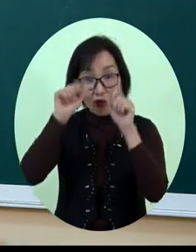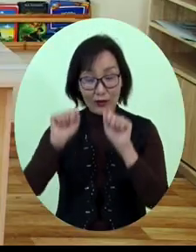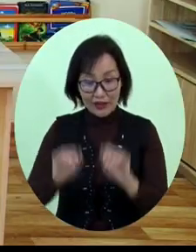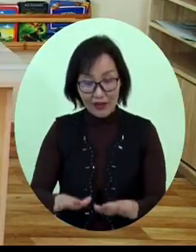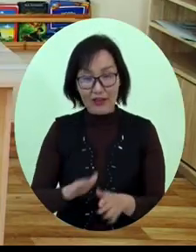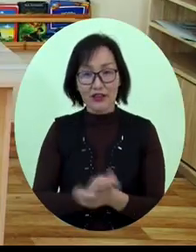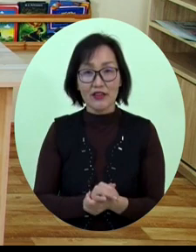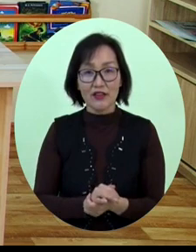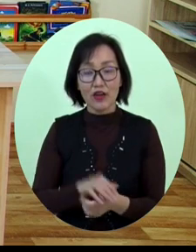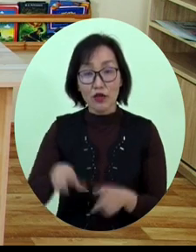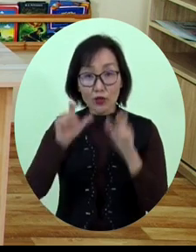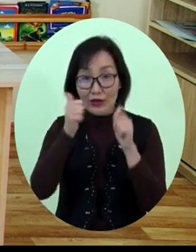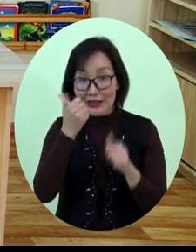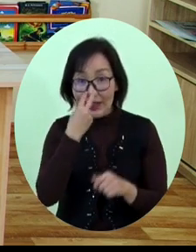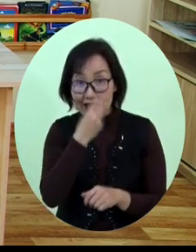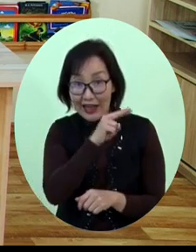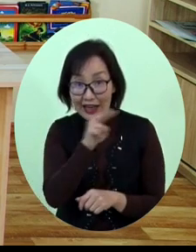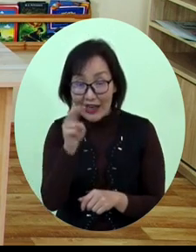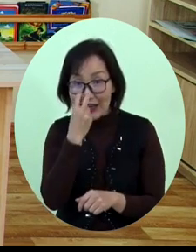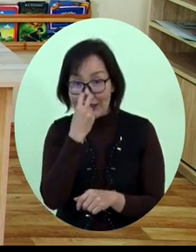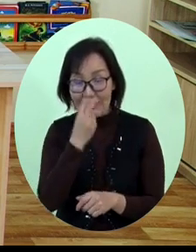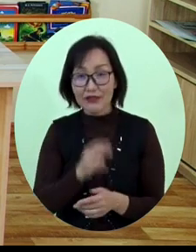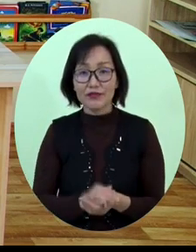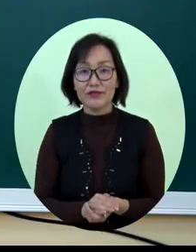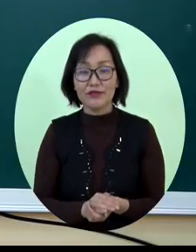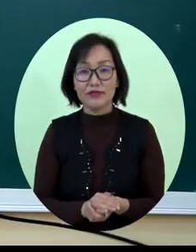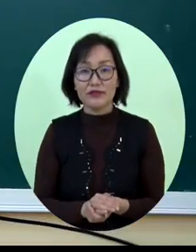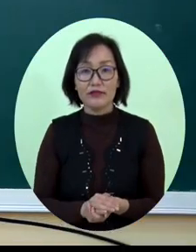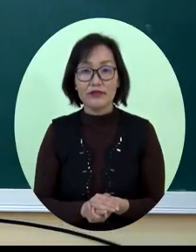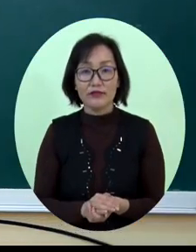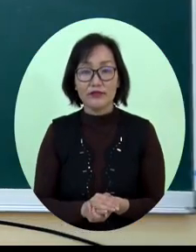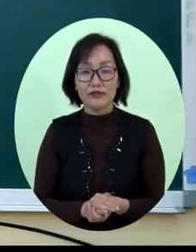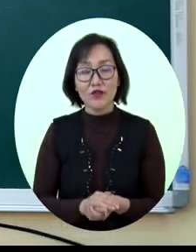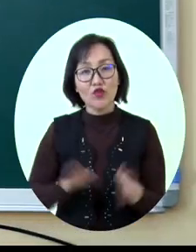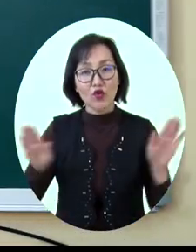зургнууд тавь. За, хүүхдүүд зургуудыг ажиглана. За,